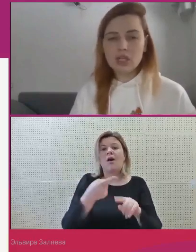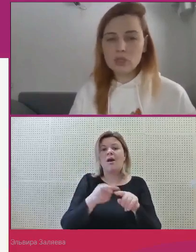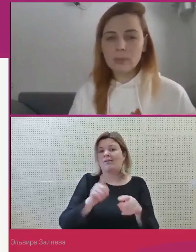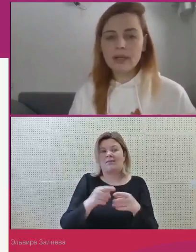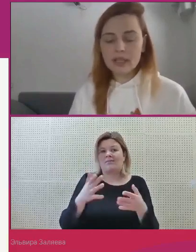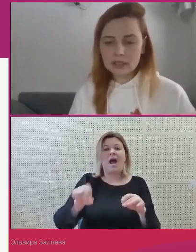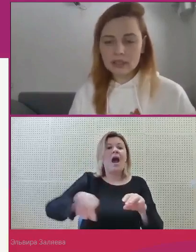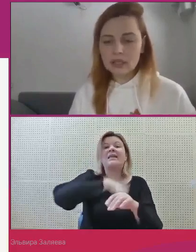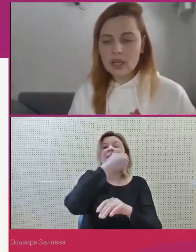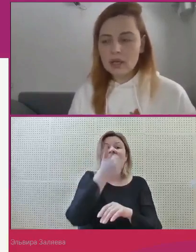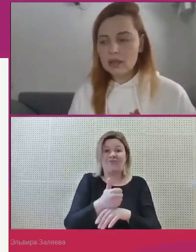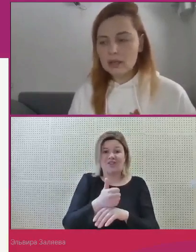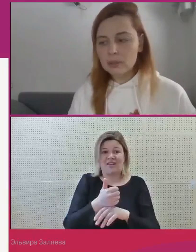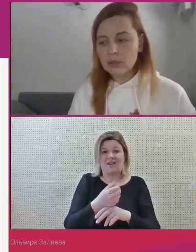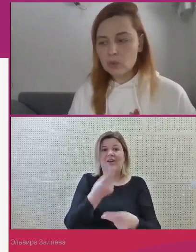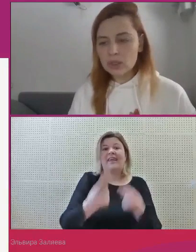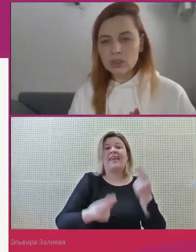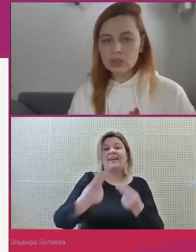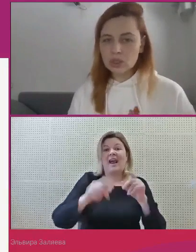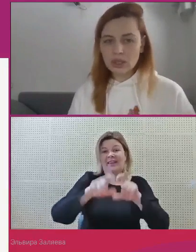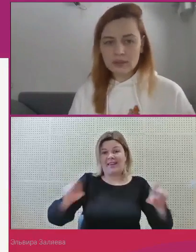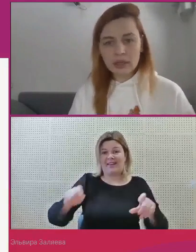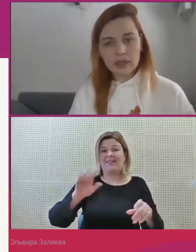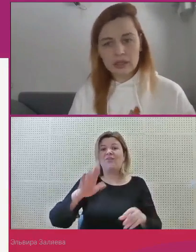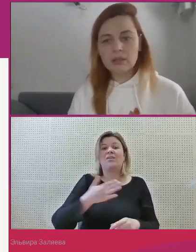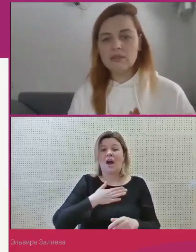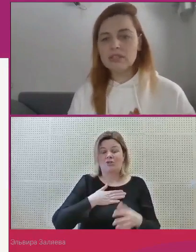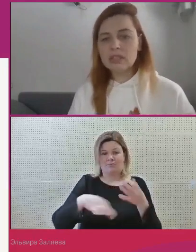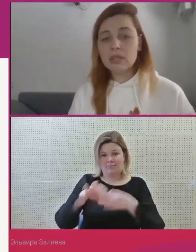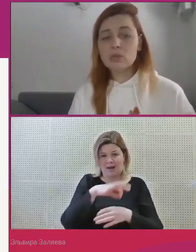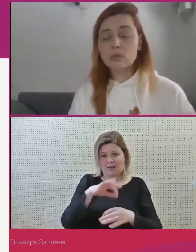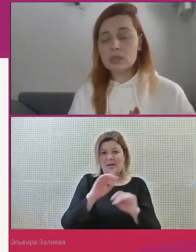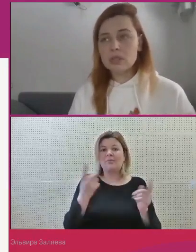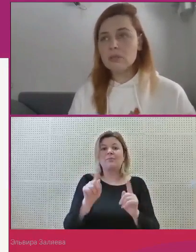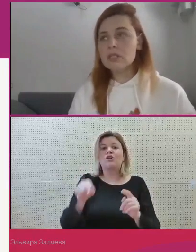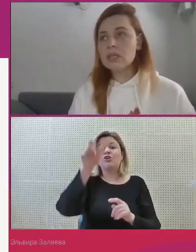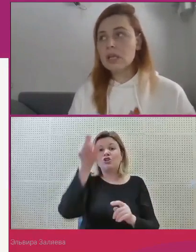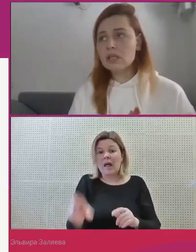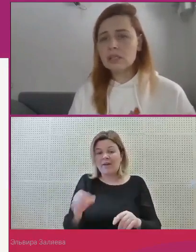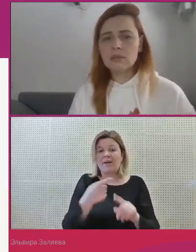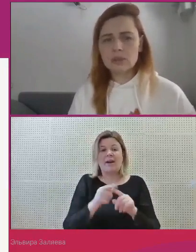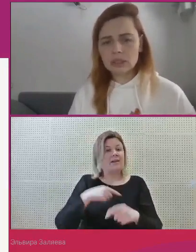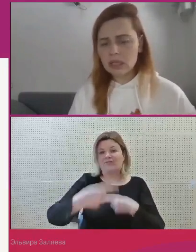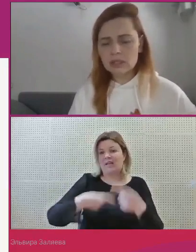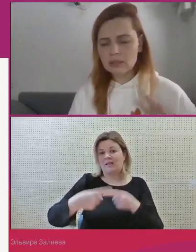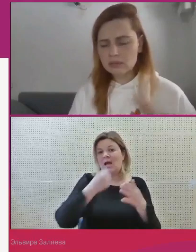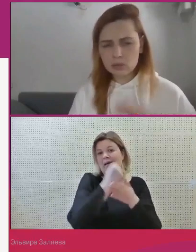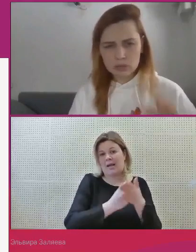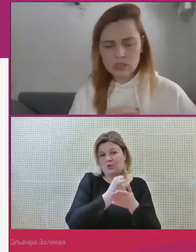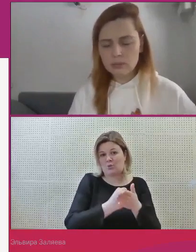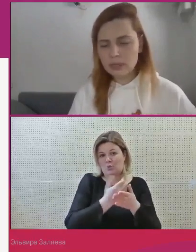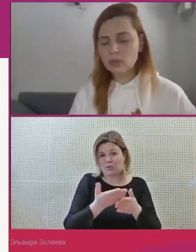игроки в нашем проекте, потому что человек – это всегда ресурс эмоциональный там и так далее.